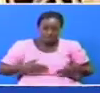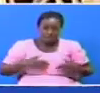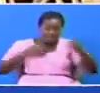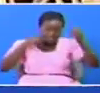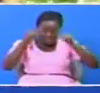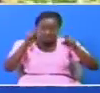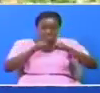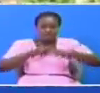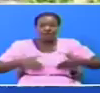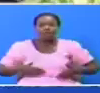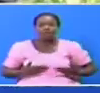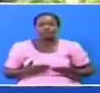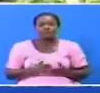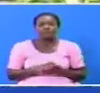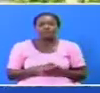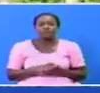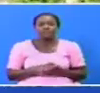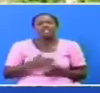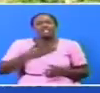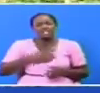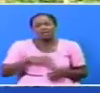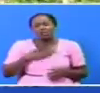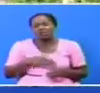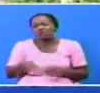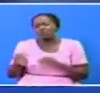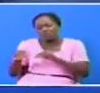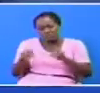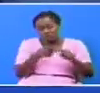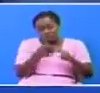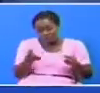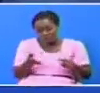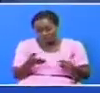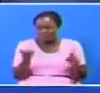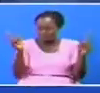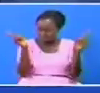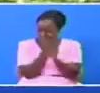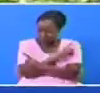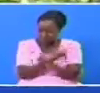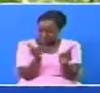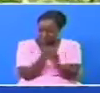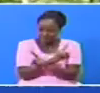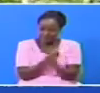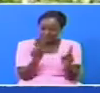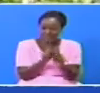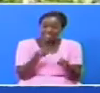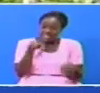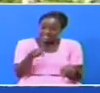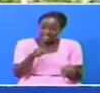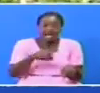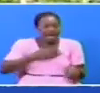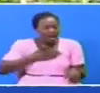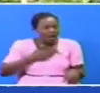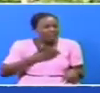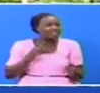yetu wamefurahi. Msamburu hata ama hapa, hata nani alituka. Hapa ni kwetu na